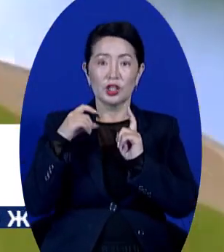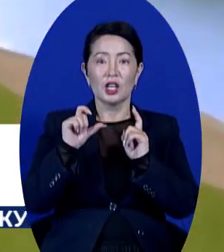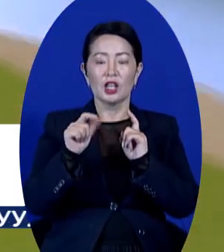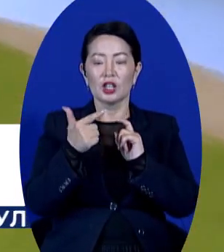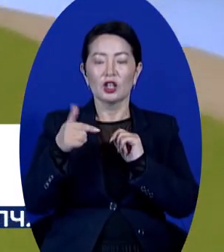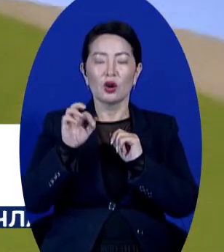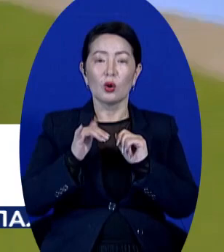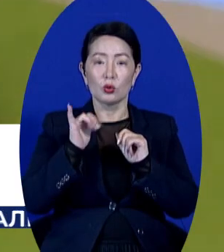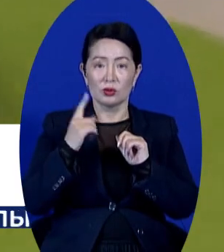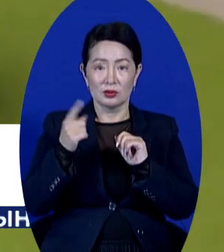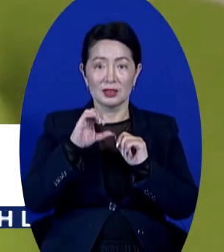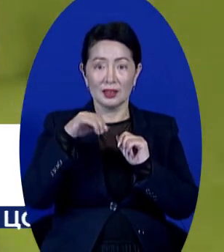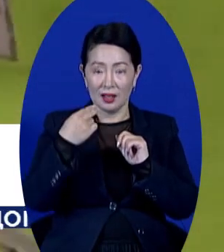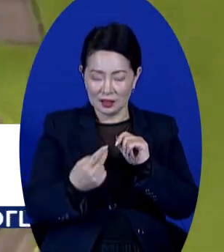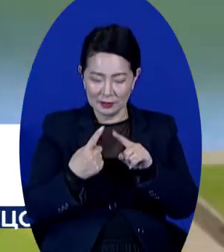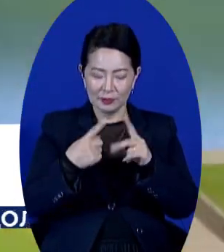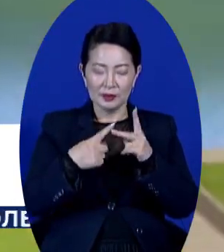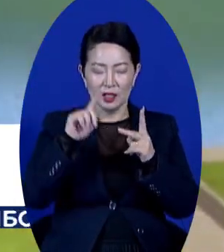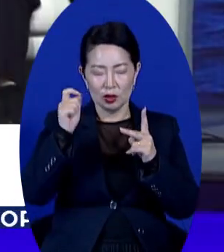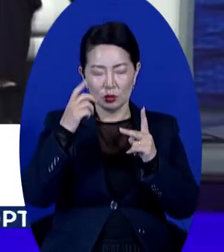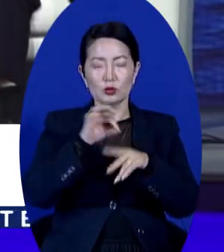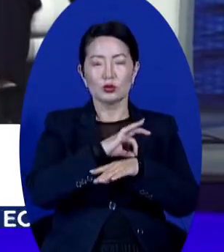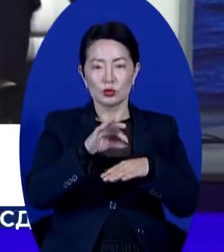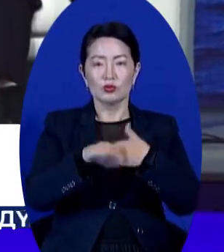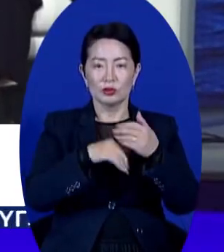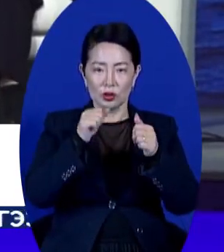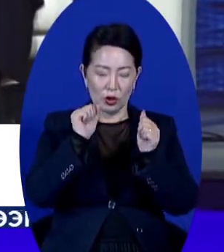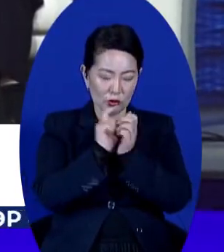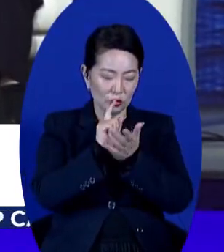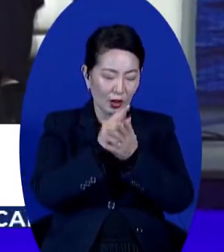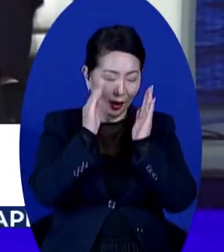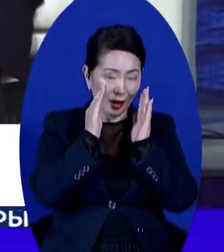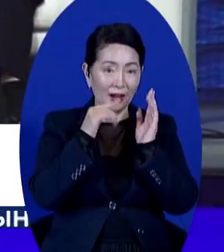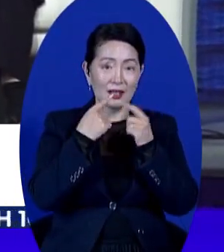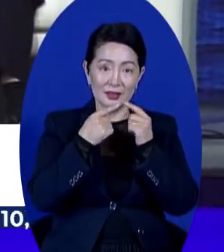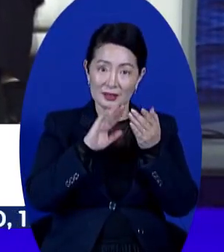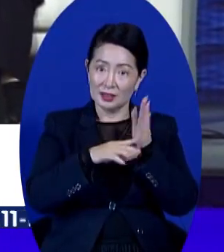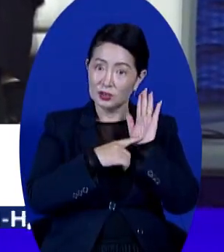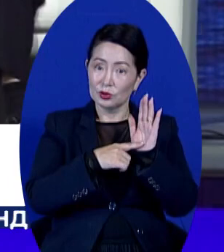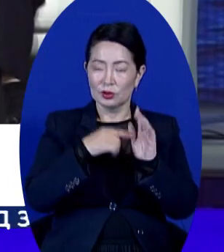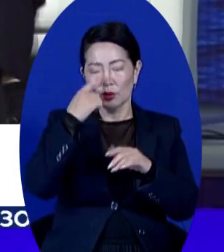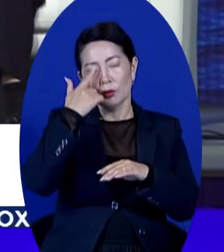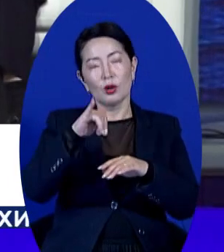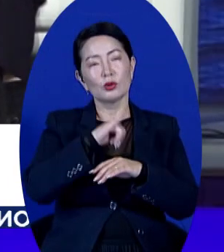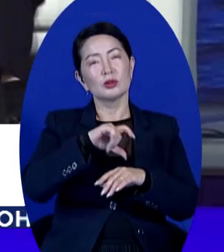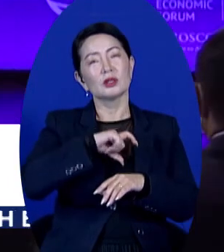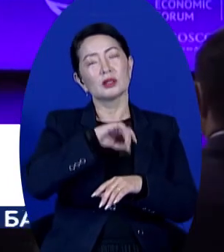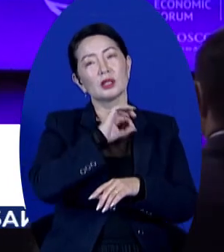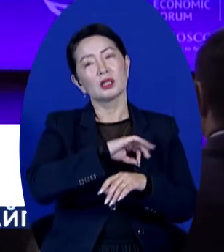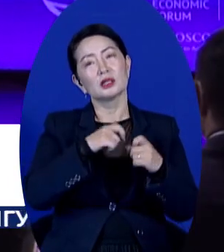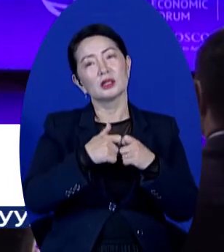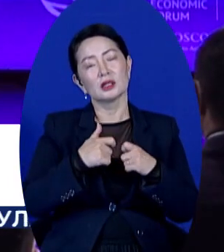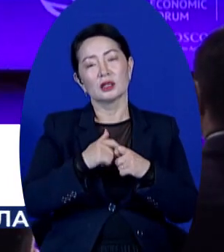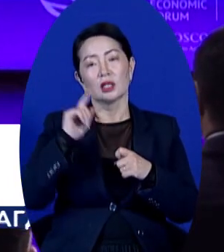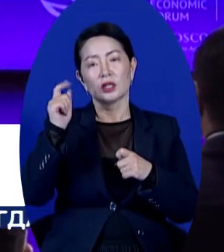усан цахилгаан станц болон эрчим хүчний төслүүдэд урагшлуулахад онцгой анхаарч байгаагаа танилцуулсан нь Монгол улсын эрх ашигт нийцсэн мөн эрчим хүчний